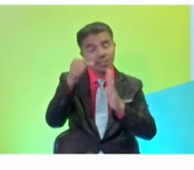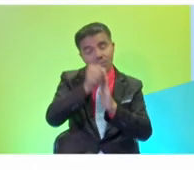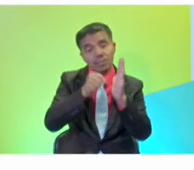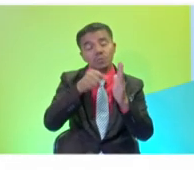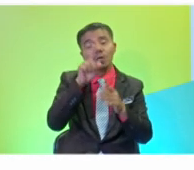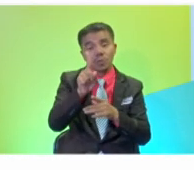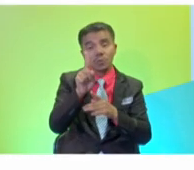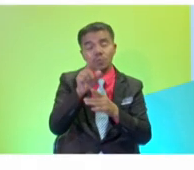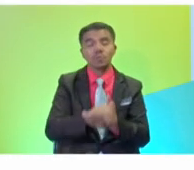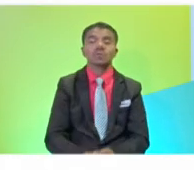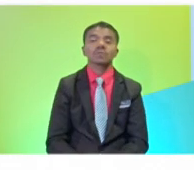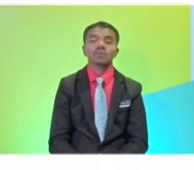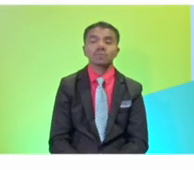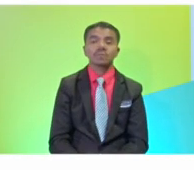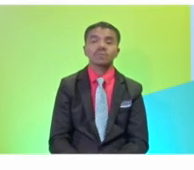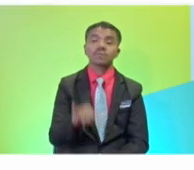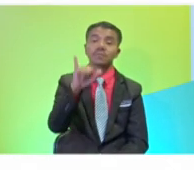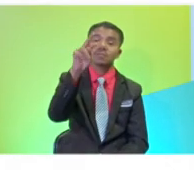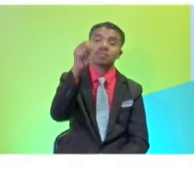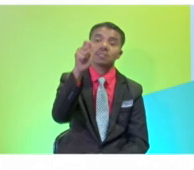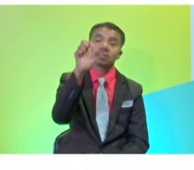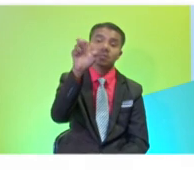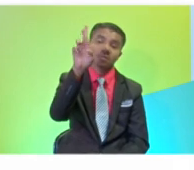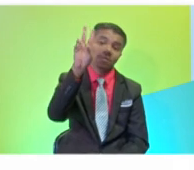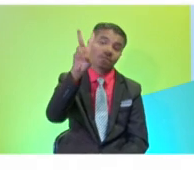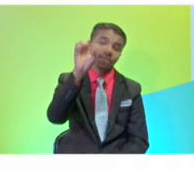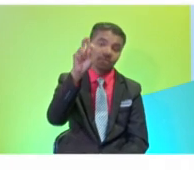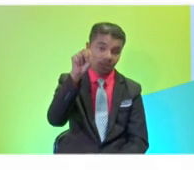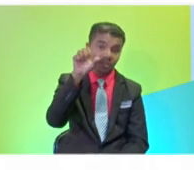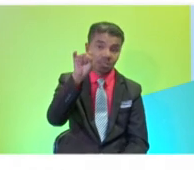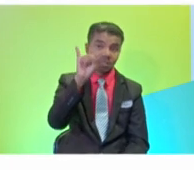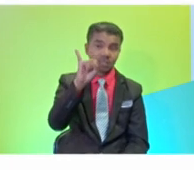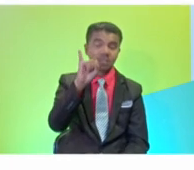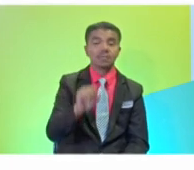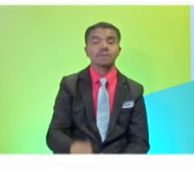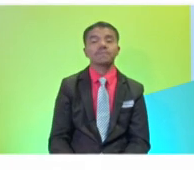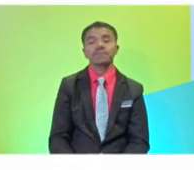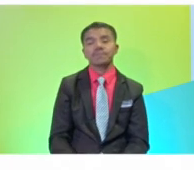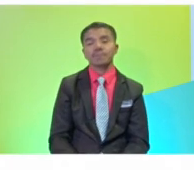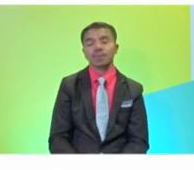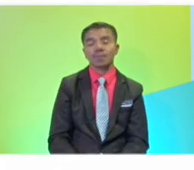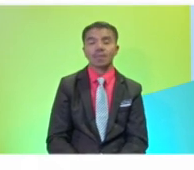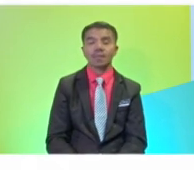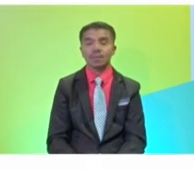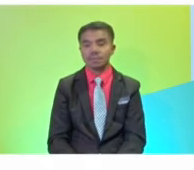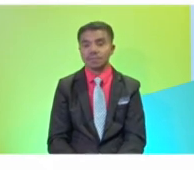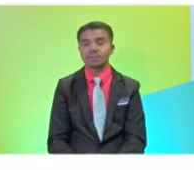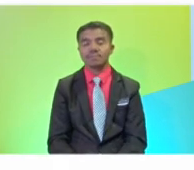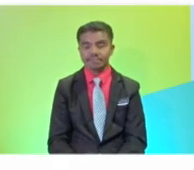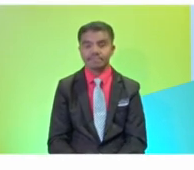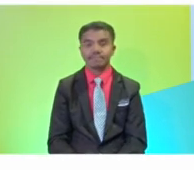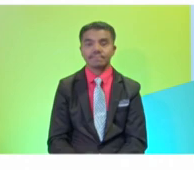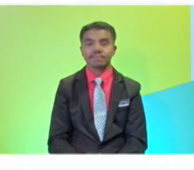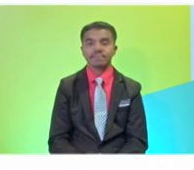intervensi ya Jika masih ada yang belumcapai tahap penguasaan minimum bagi setiap kemahiran yang telah digaris panduankan